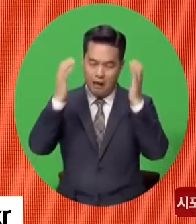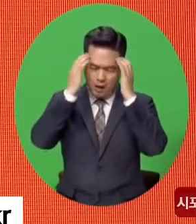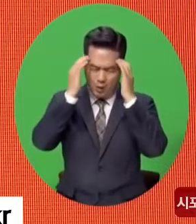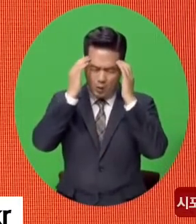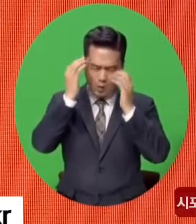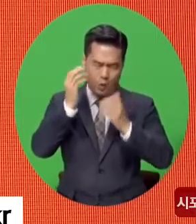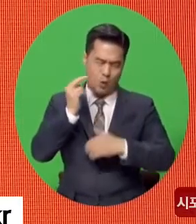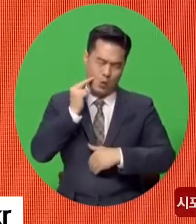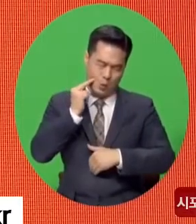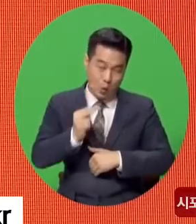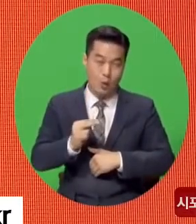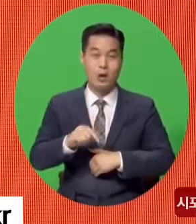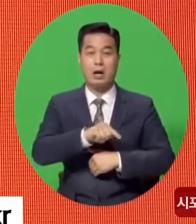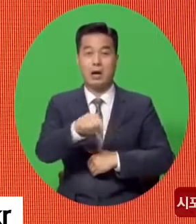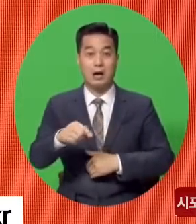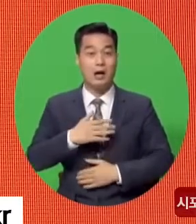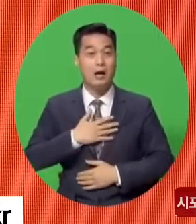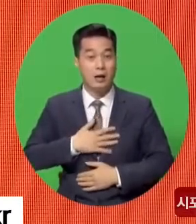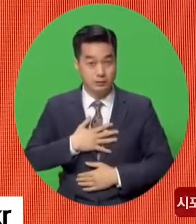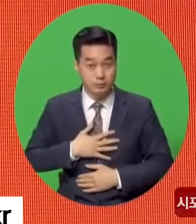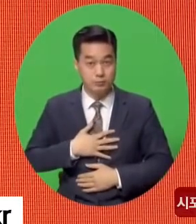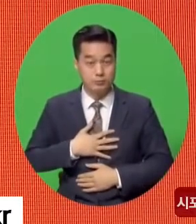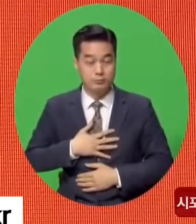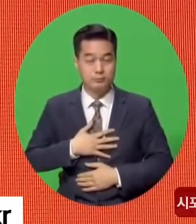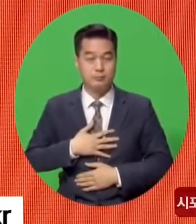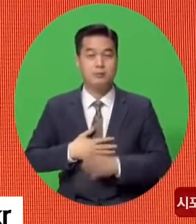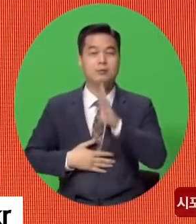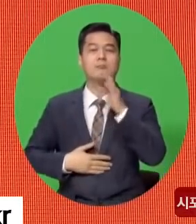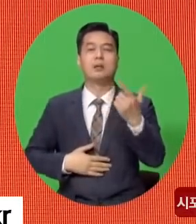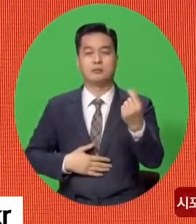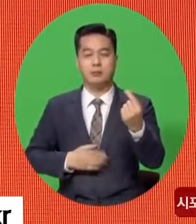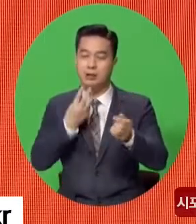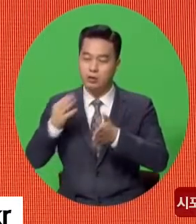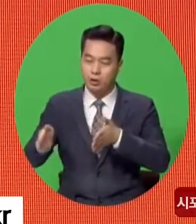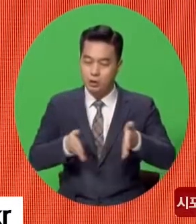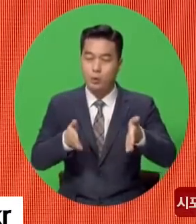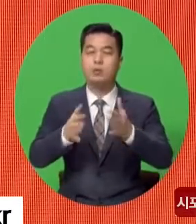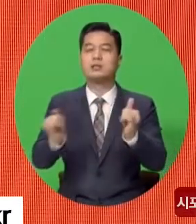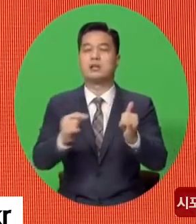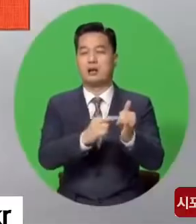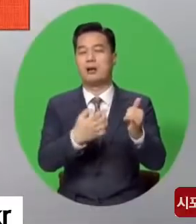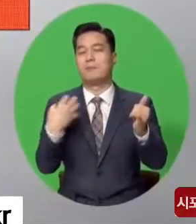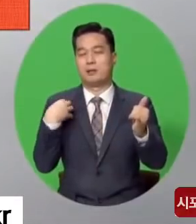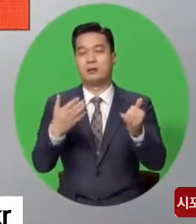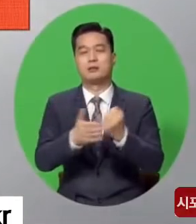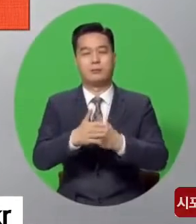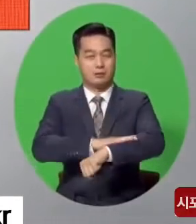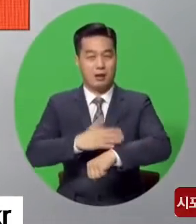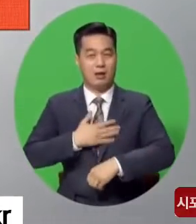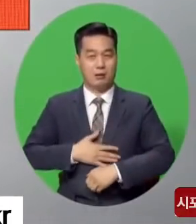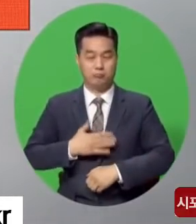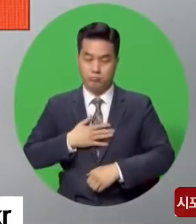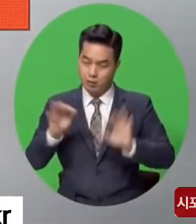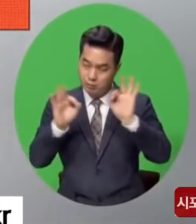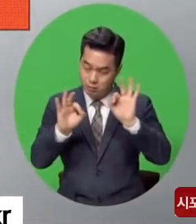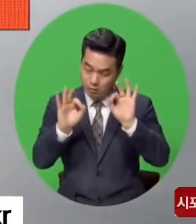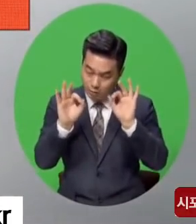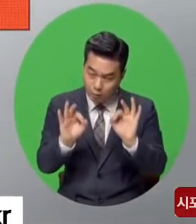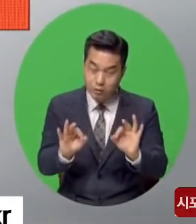고통스러운 삶을 살고 있는 네. 것 아시죠? 맞습니다. 경기도 지사를 네. 하셨으니까요. 근데 제가